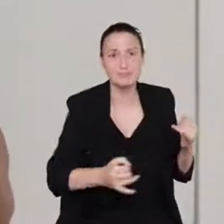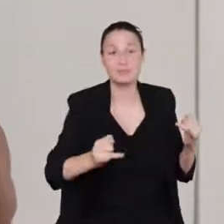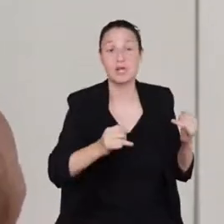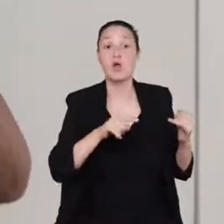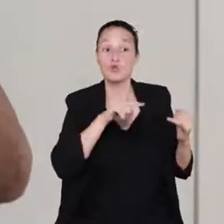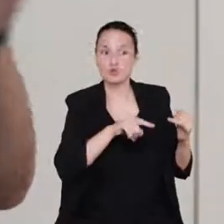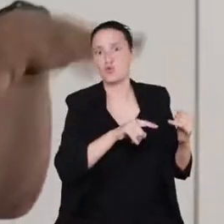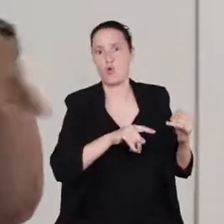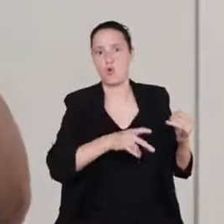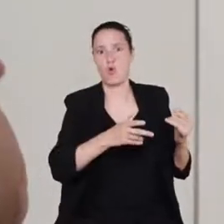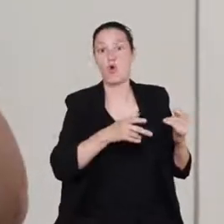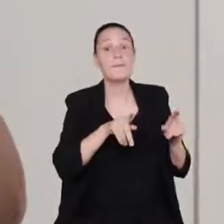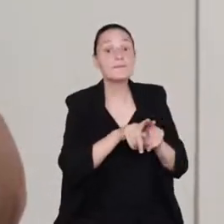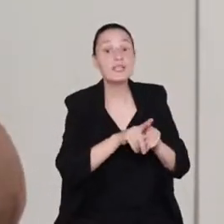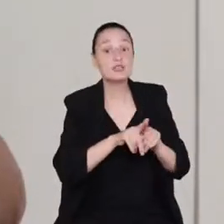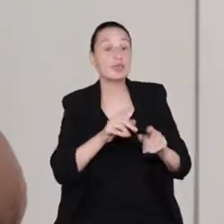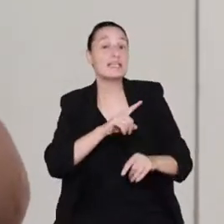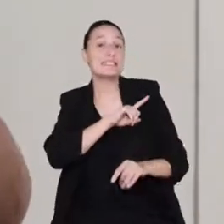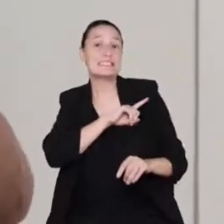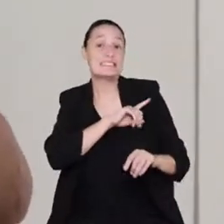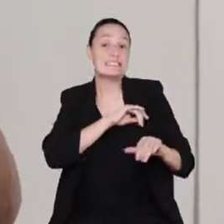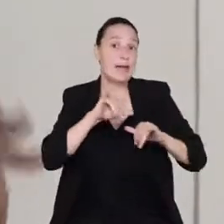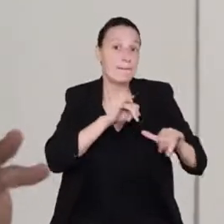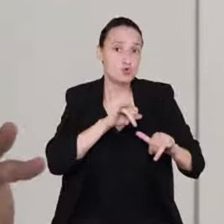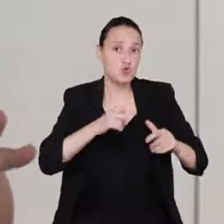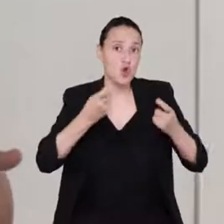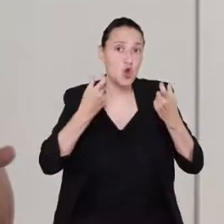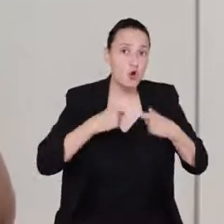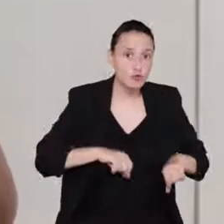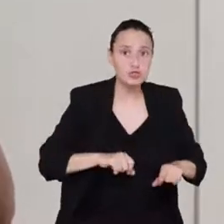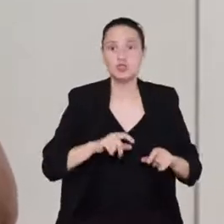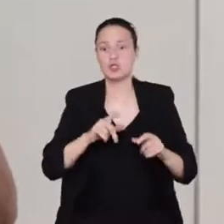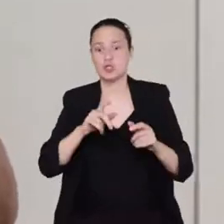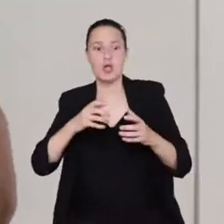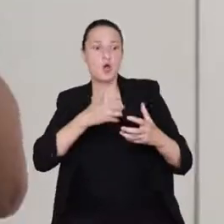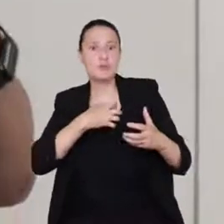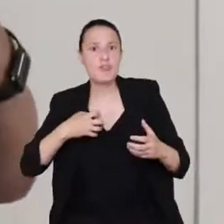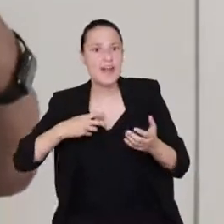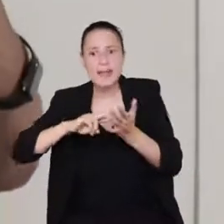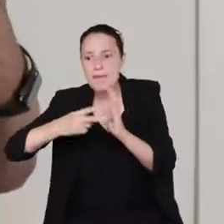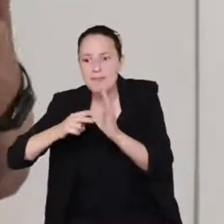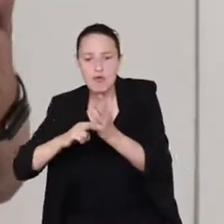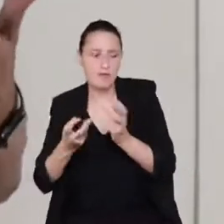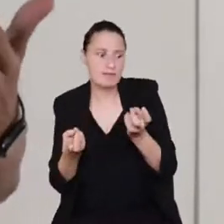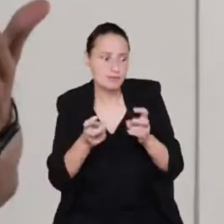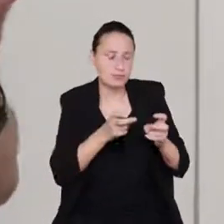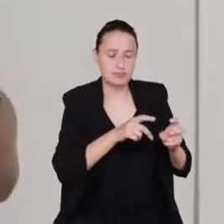zakłada szeroką rolę samorządu robotniczego, zakłada gospodarkę planową i tak dalej. To jest jeszcze,